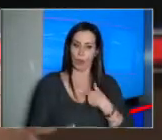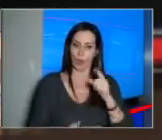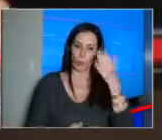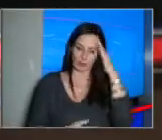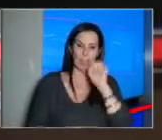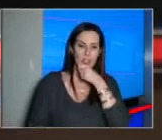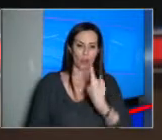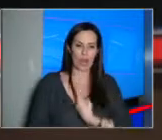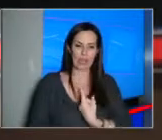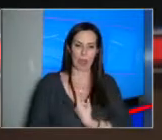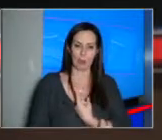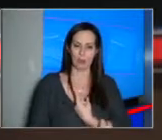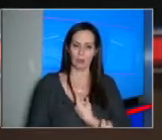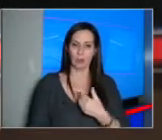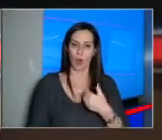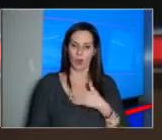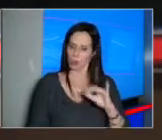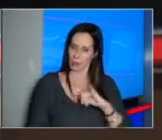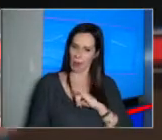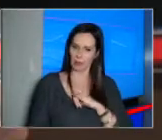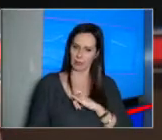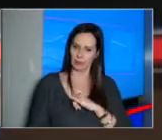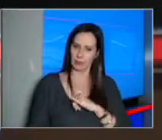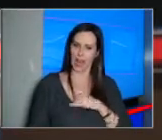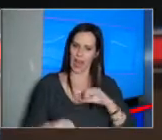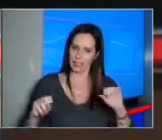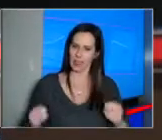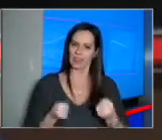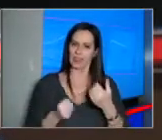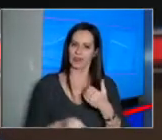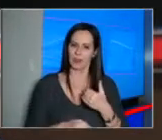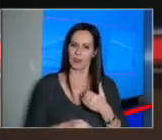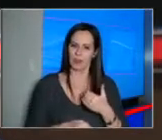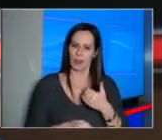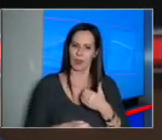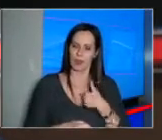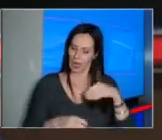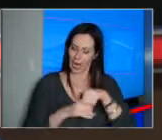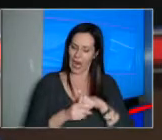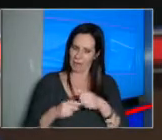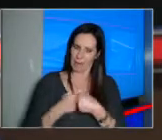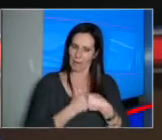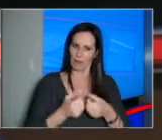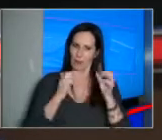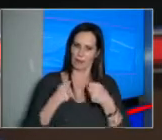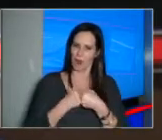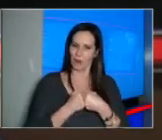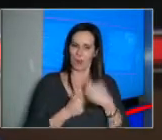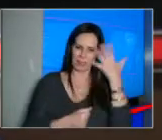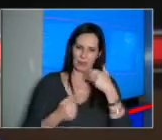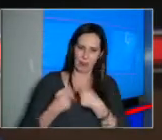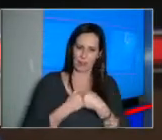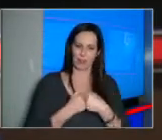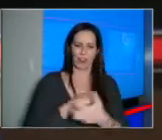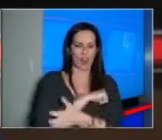מכירים את ההיסטוריה שלנו. עכשיו, אותי מה שמעניין בתור אקטיביסטית, בתור מי שחלק ממאבקים, ובמיוחד במאבק מזרחי, מאבקים